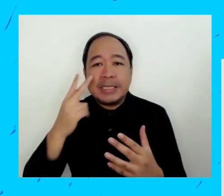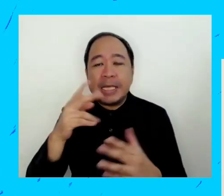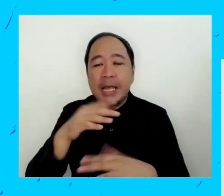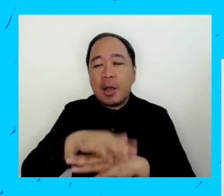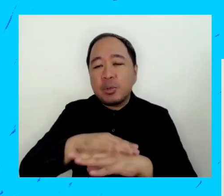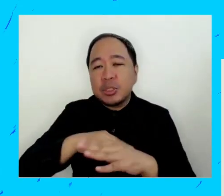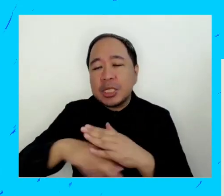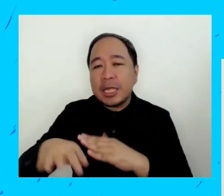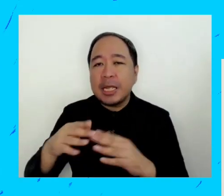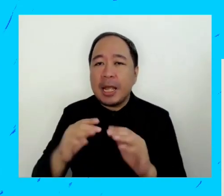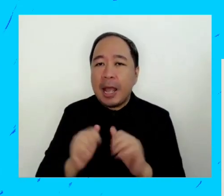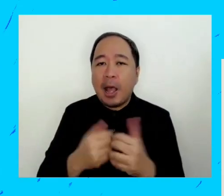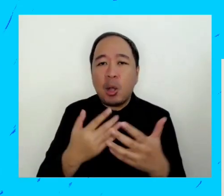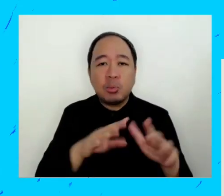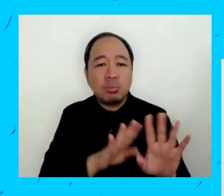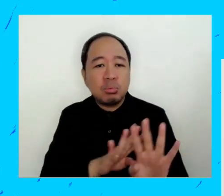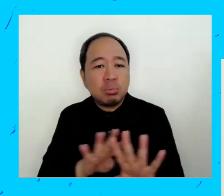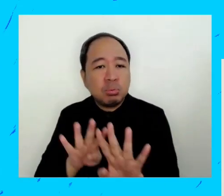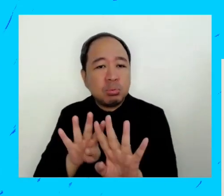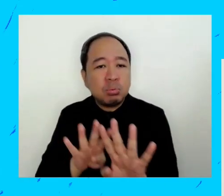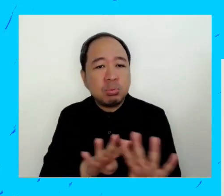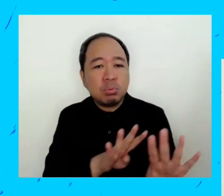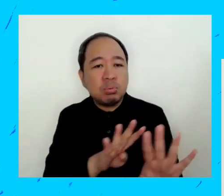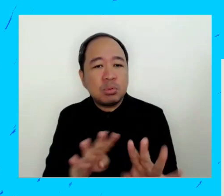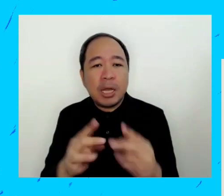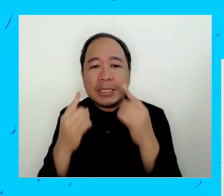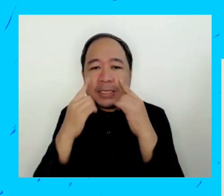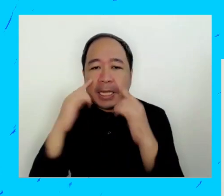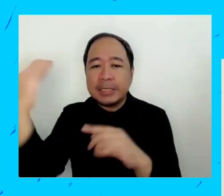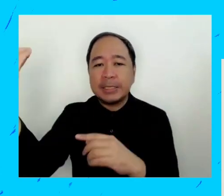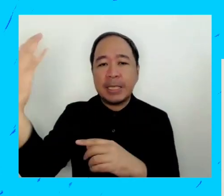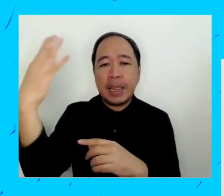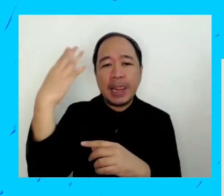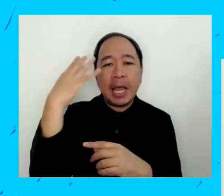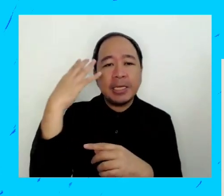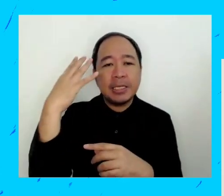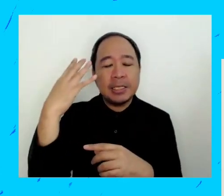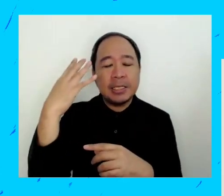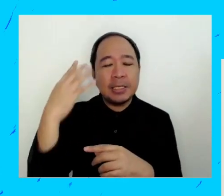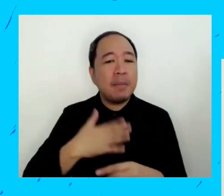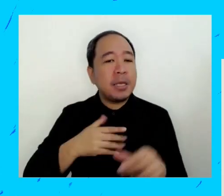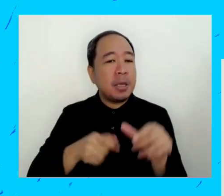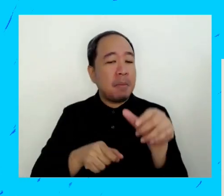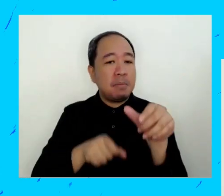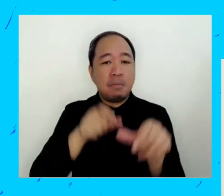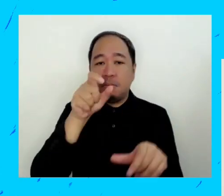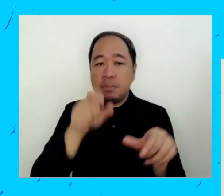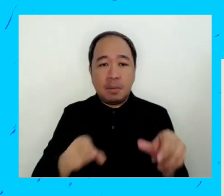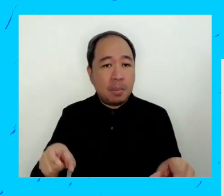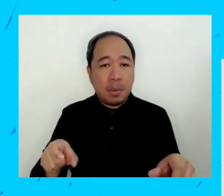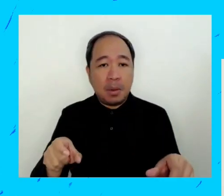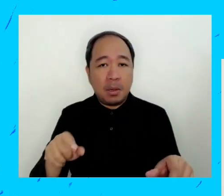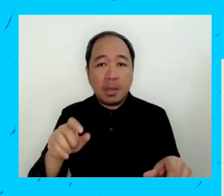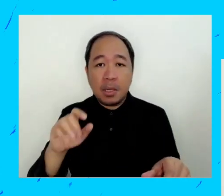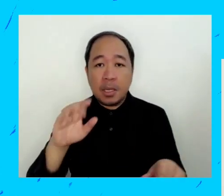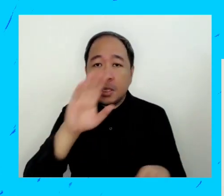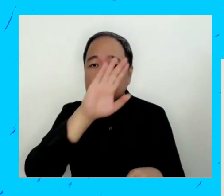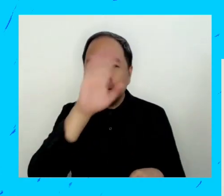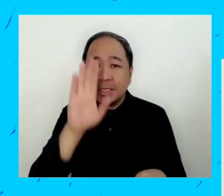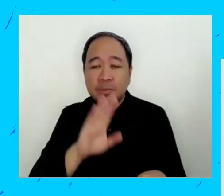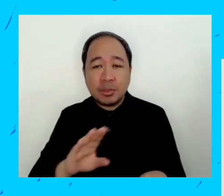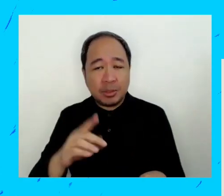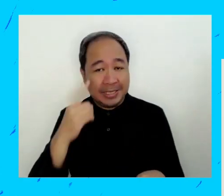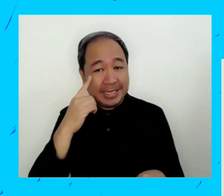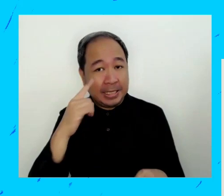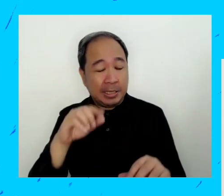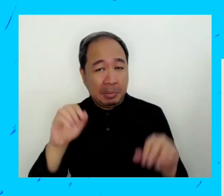mains, nos yeux, et nous marchons sur nos chaises à roulettes. Les personnes n'ont jamais été